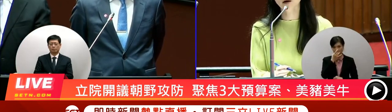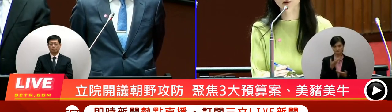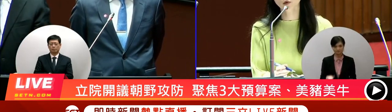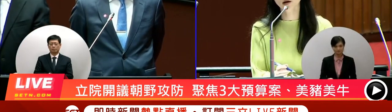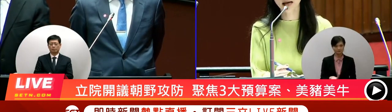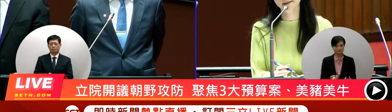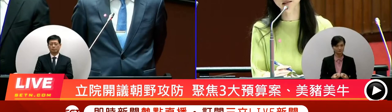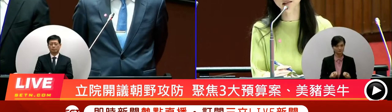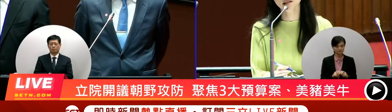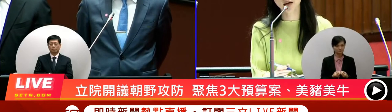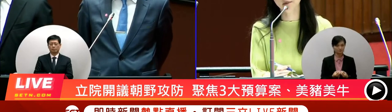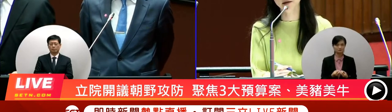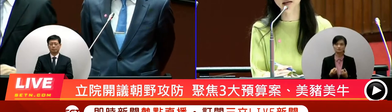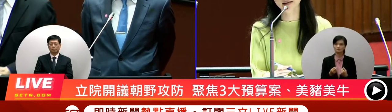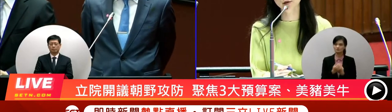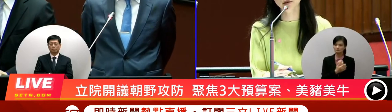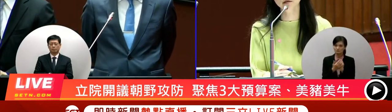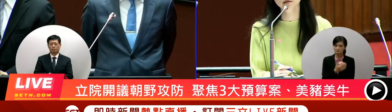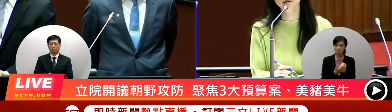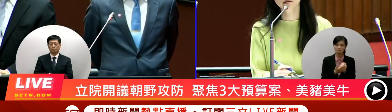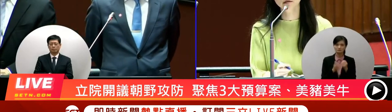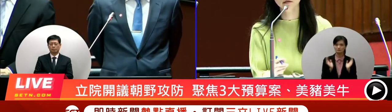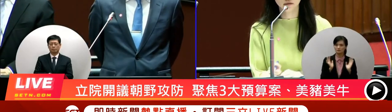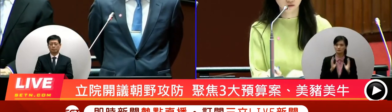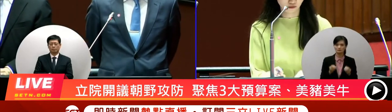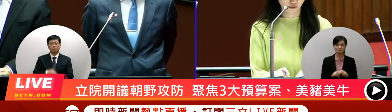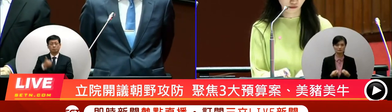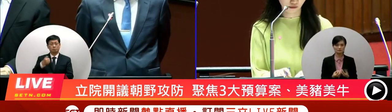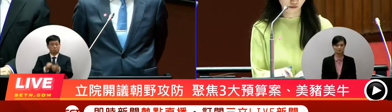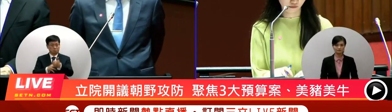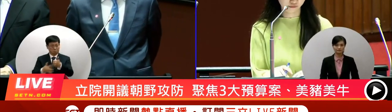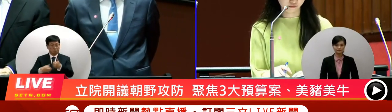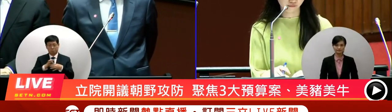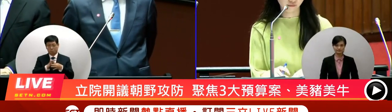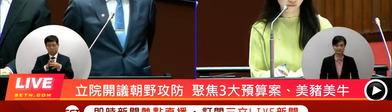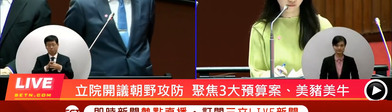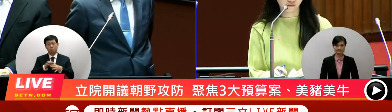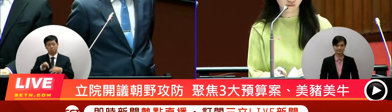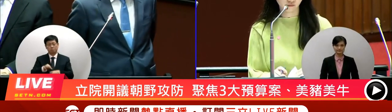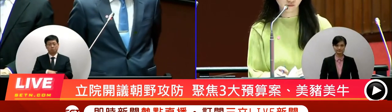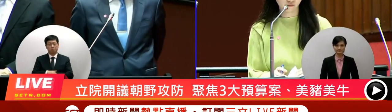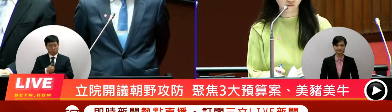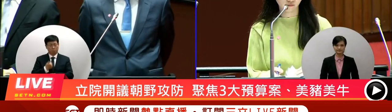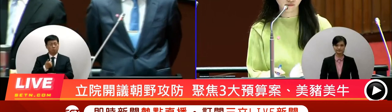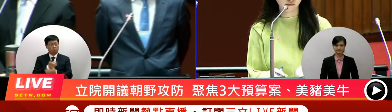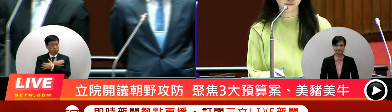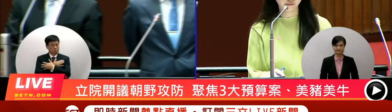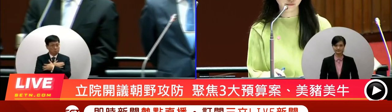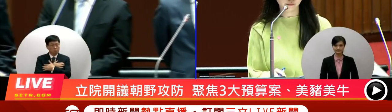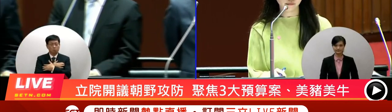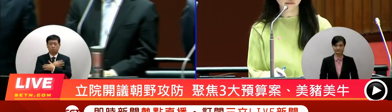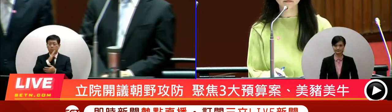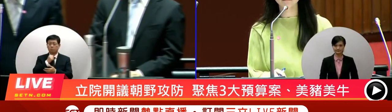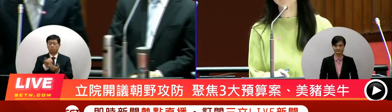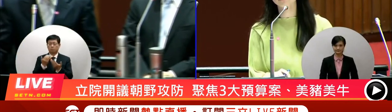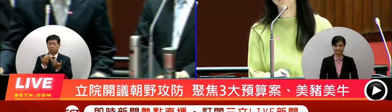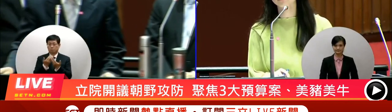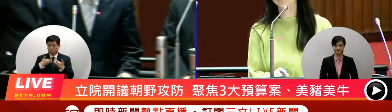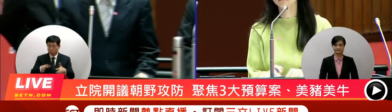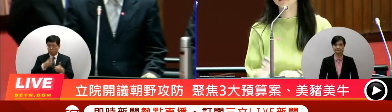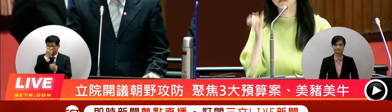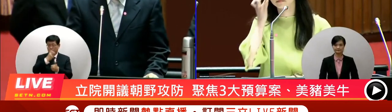那我们如何来保障这些小朋友的安全呢？ 谢谢委员关心哈。那确实，幼儿园还有课后照顾中心